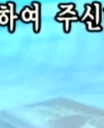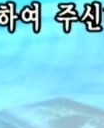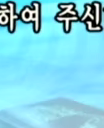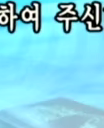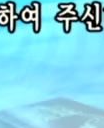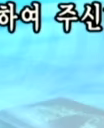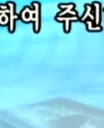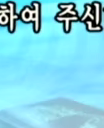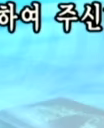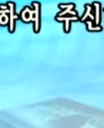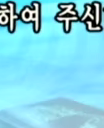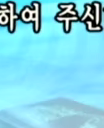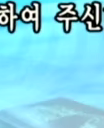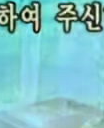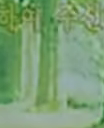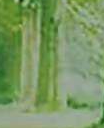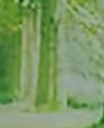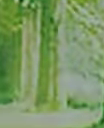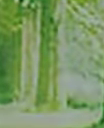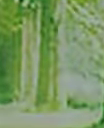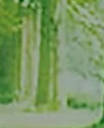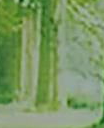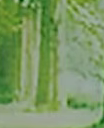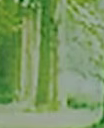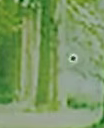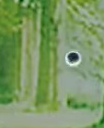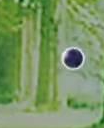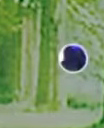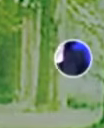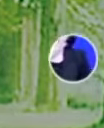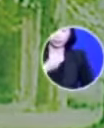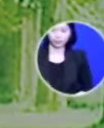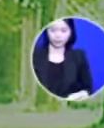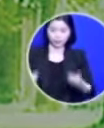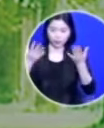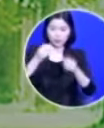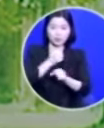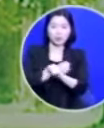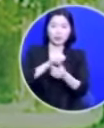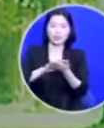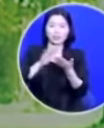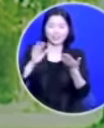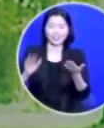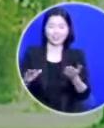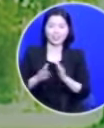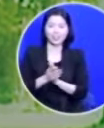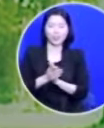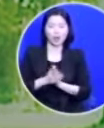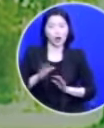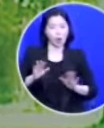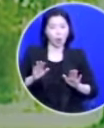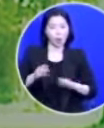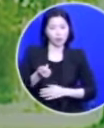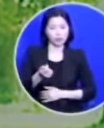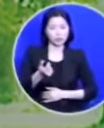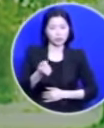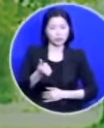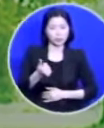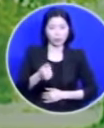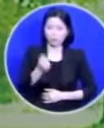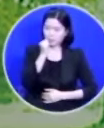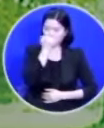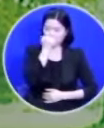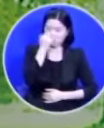셔서 구원하여 주신 다 아 여러분 축복합니다 4 으 넣은 좀 당도 란 질문으로